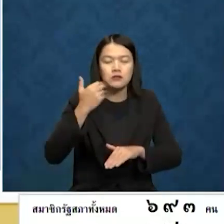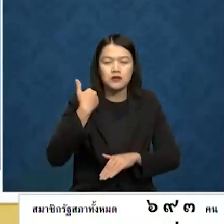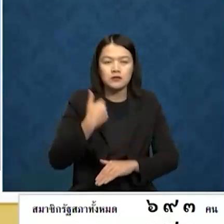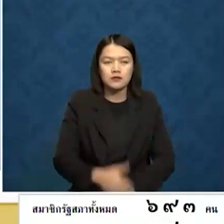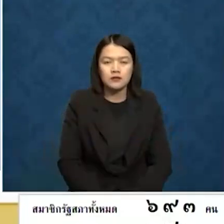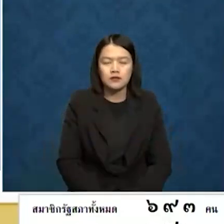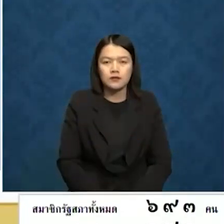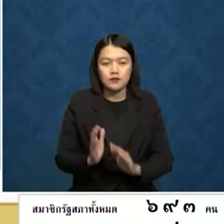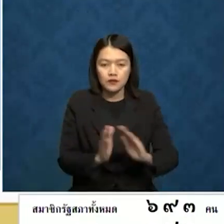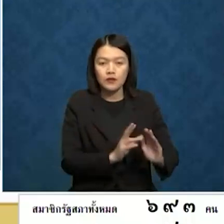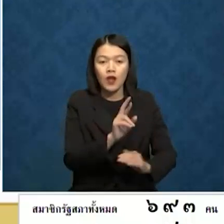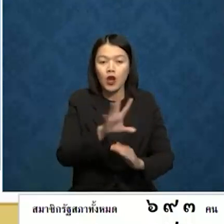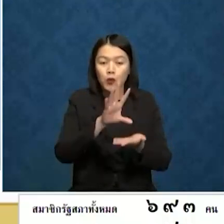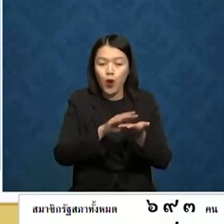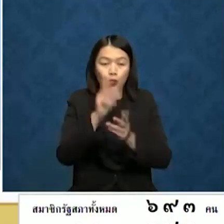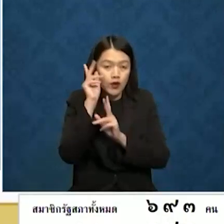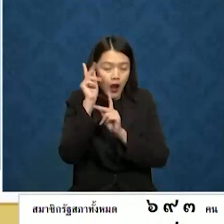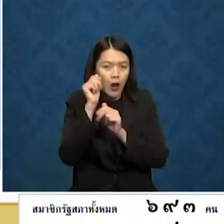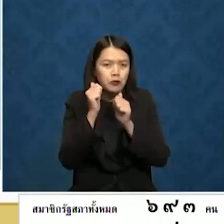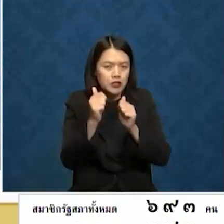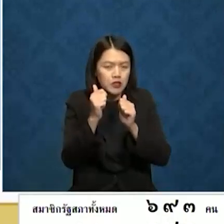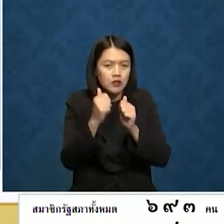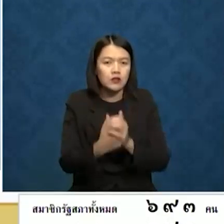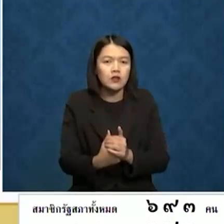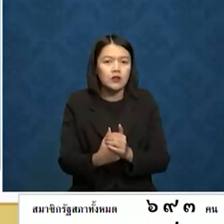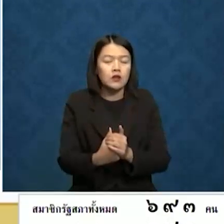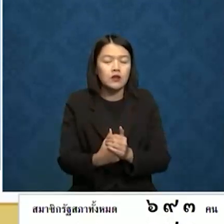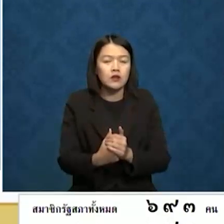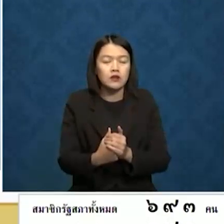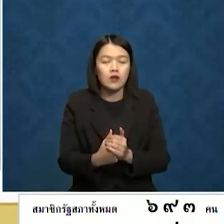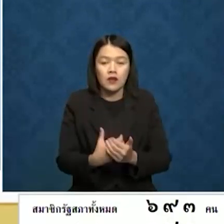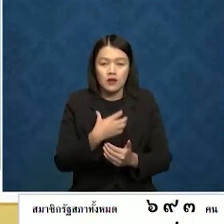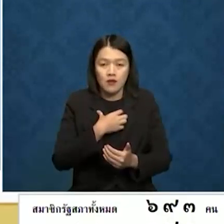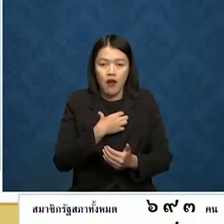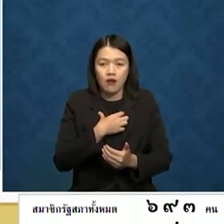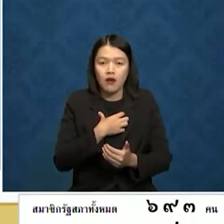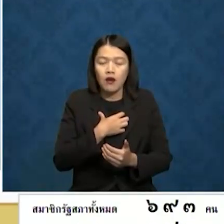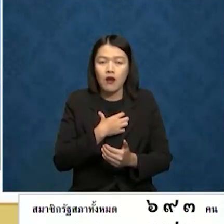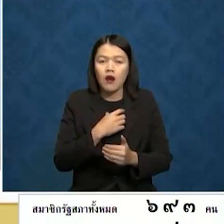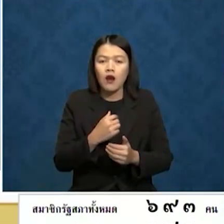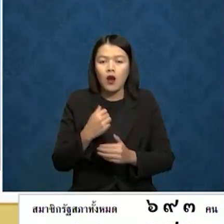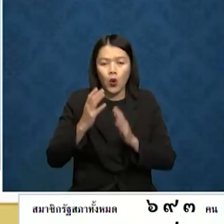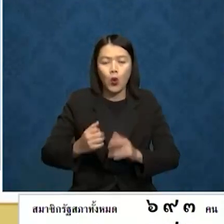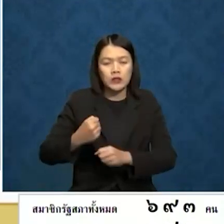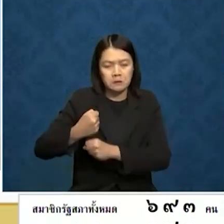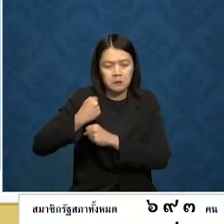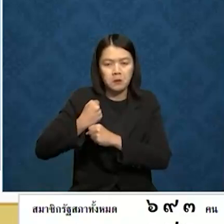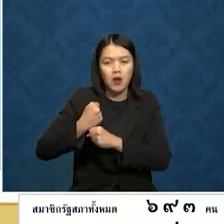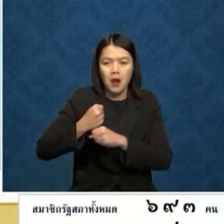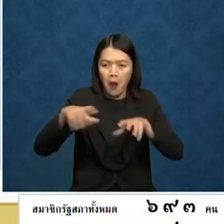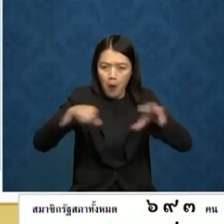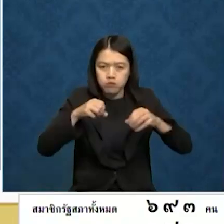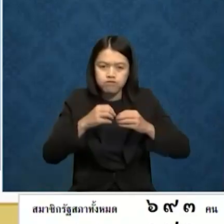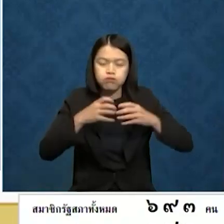ก็คือถ้ามีระบบข้อมูลข่าวสารที่ดีพอเราก็คงจะต้องมีระบบกำลังพลที่สามารถระดมพลได้อย่างร